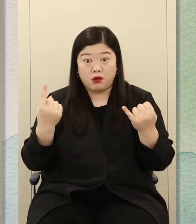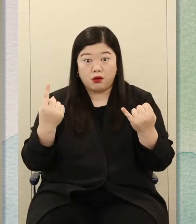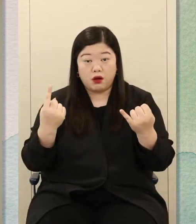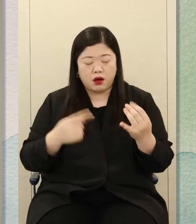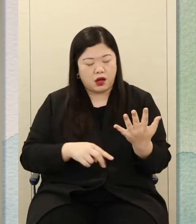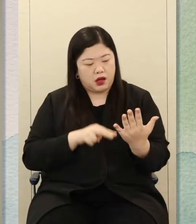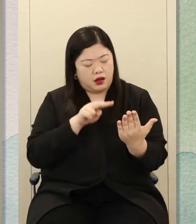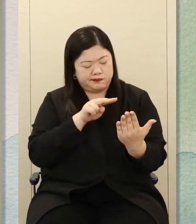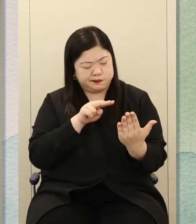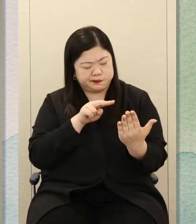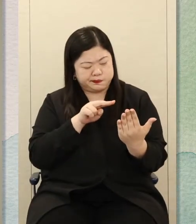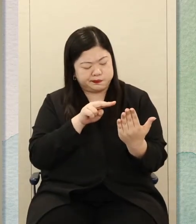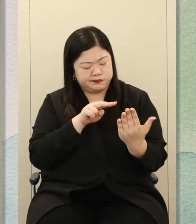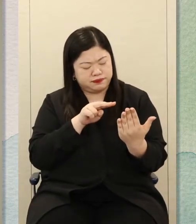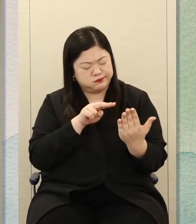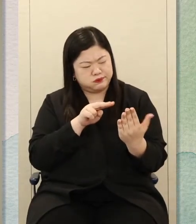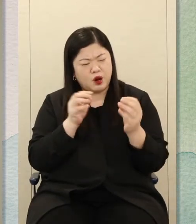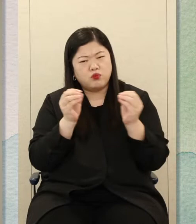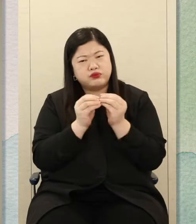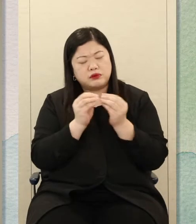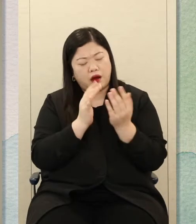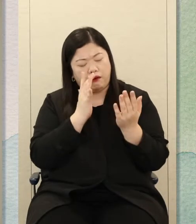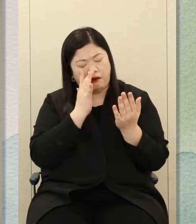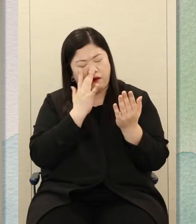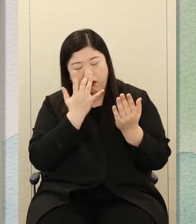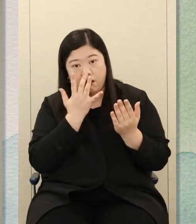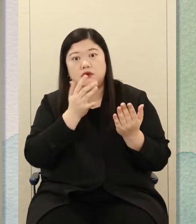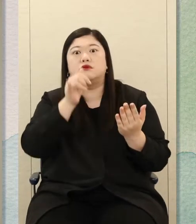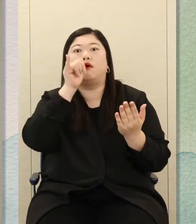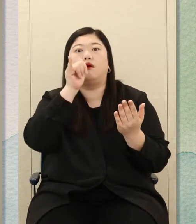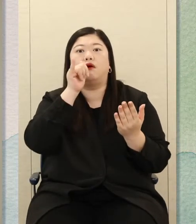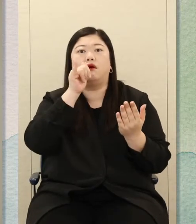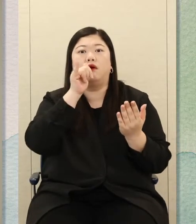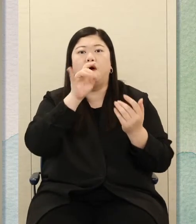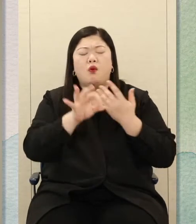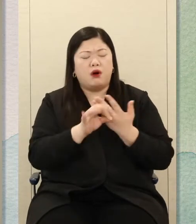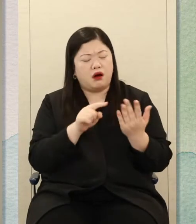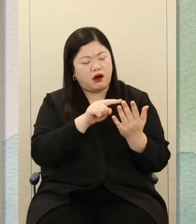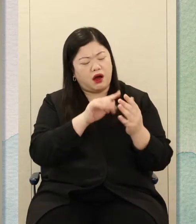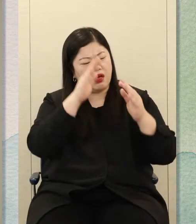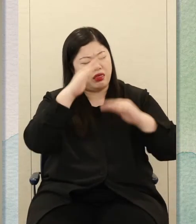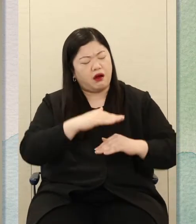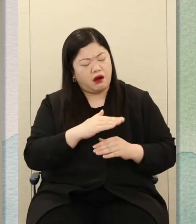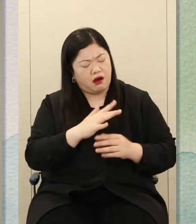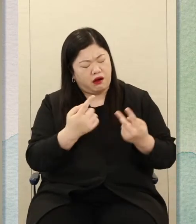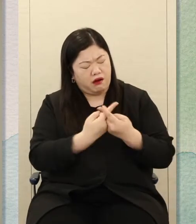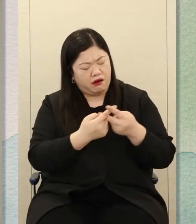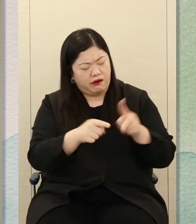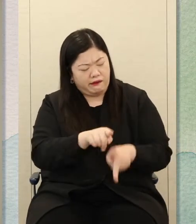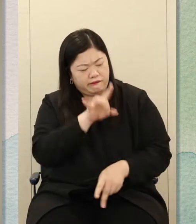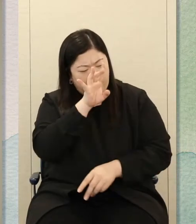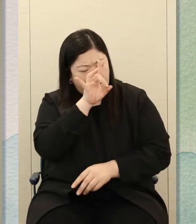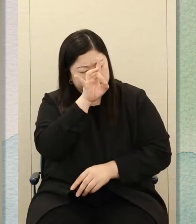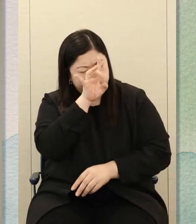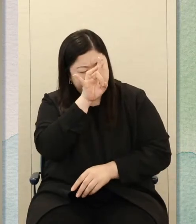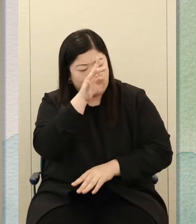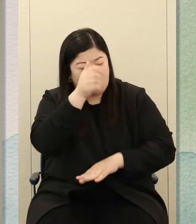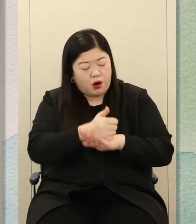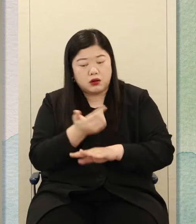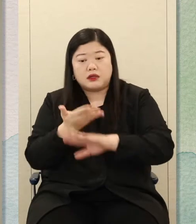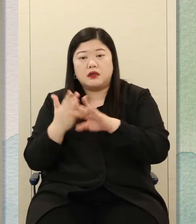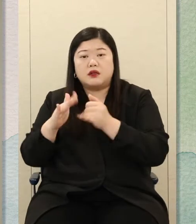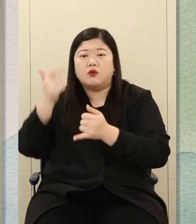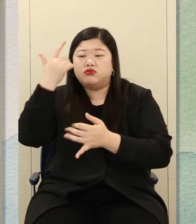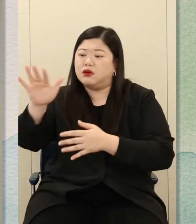이해가 안 된다든가. 이럴 때 누군가의 도움을 받았으면 좋겠는데, 그런 경험을 하기가 굉장히 어려운 거죠.